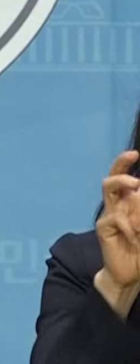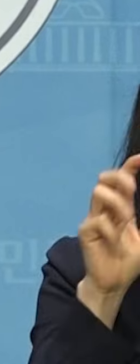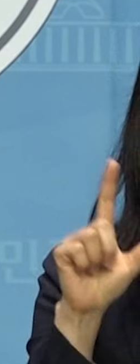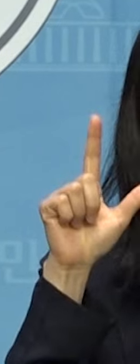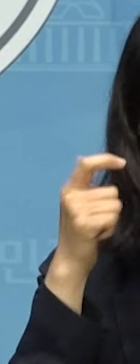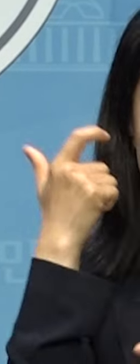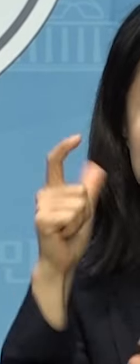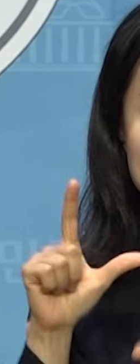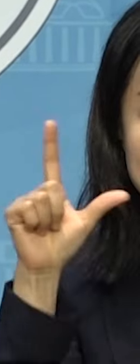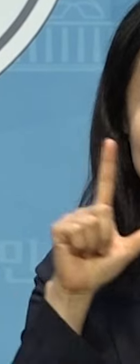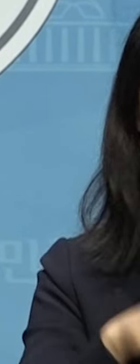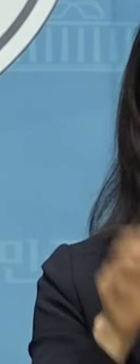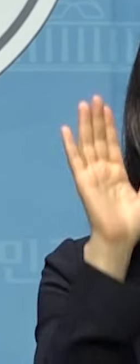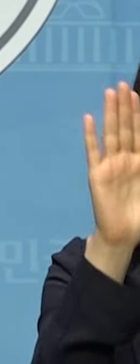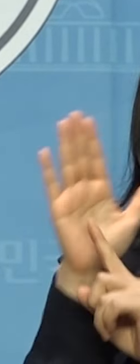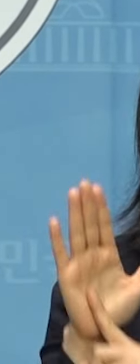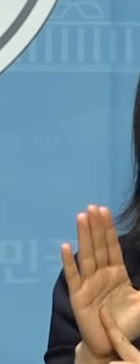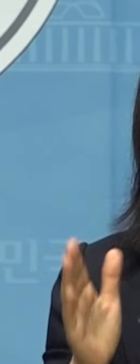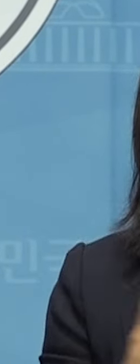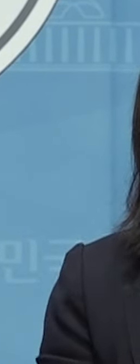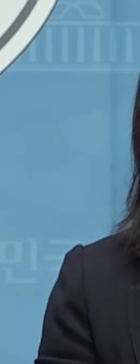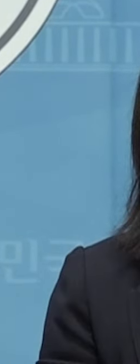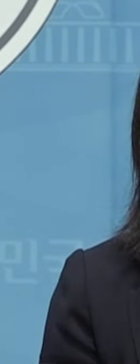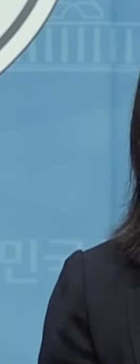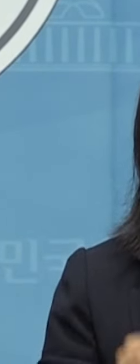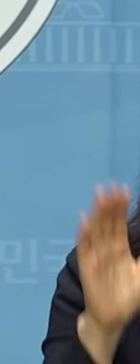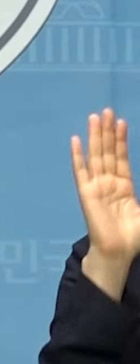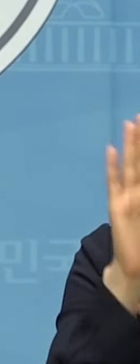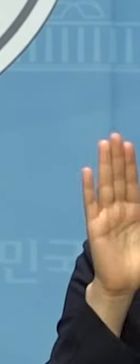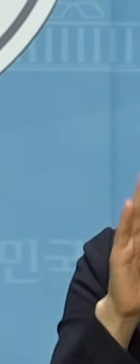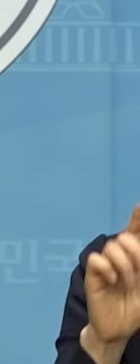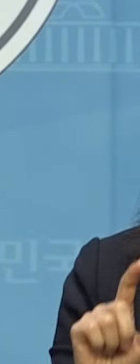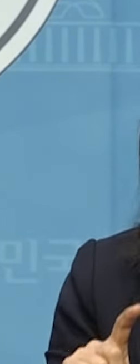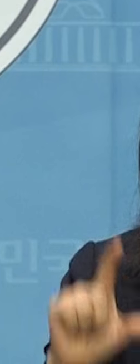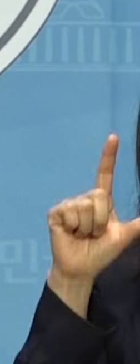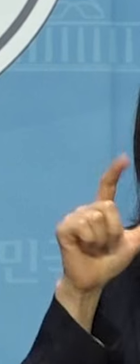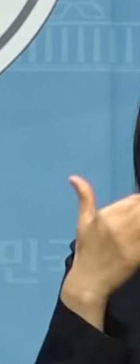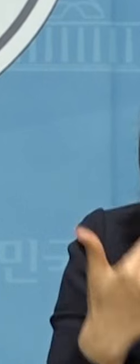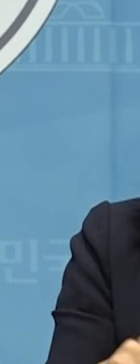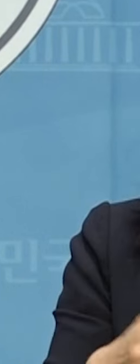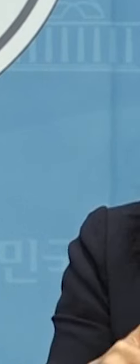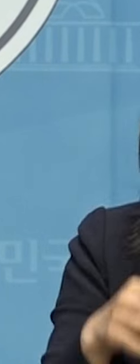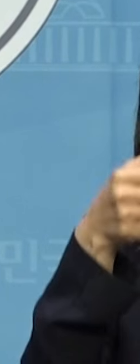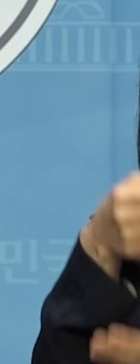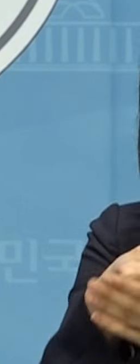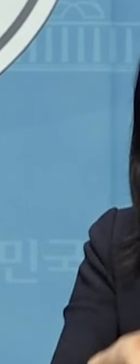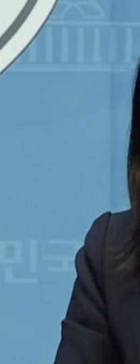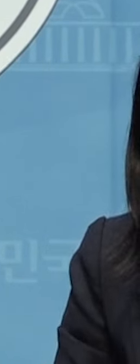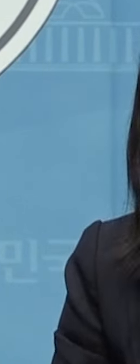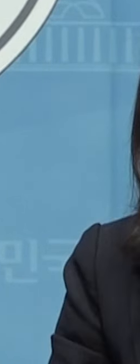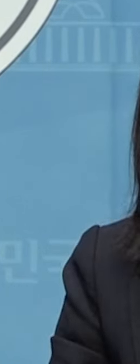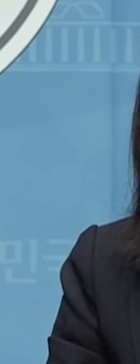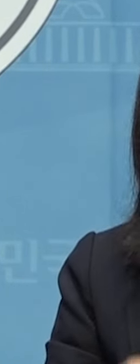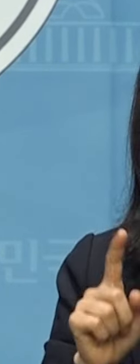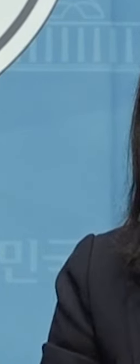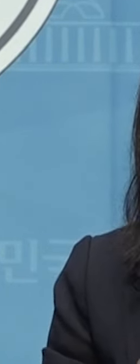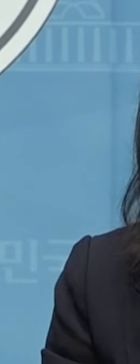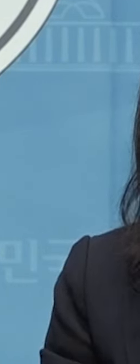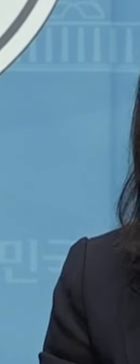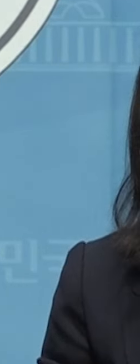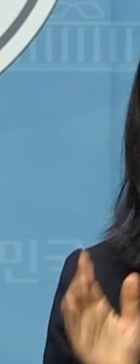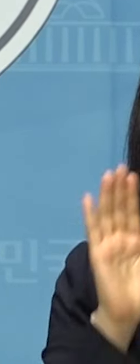있도록 하여 횟수와 시점에 제안을 둔 최수근 해병 사망사건 및 사건은폐 의혹